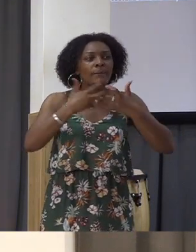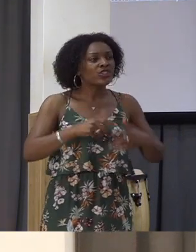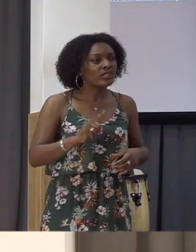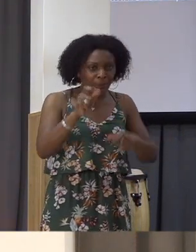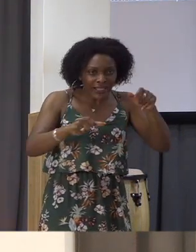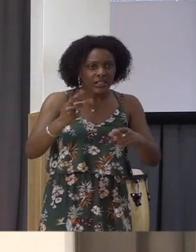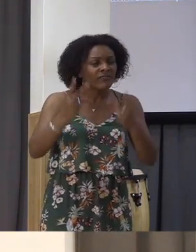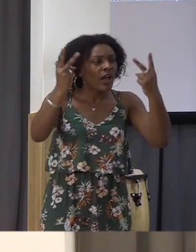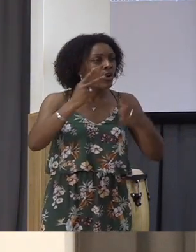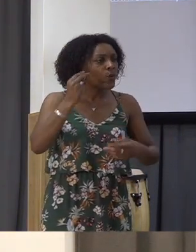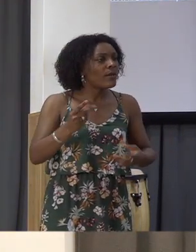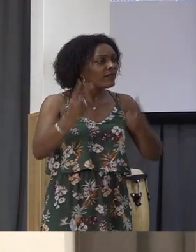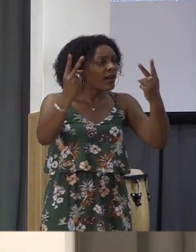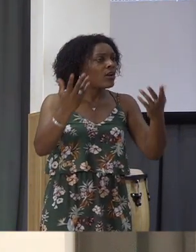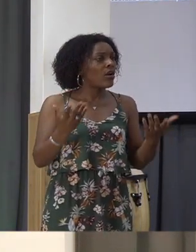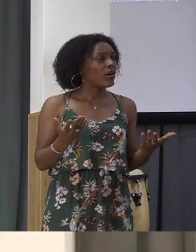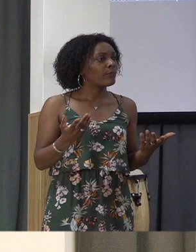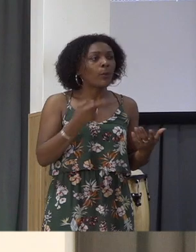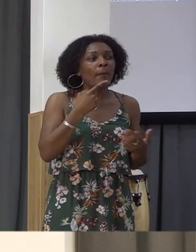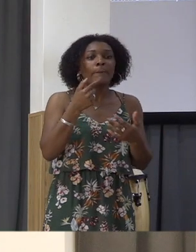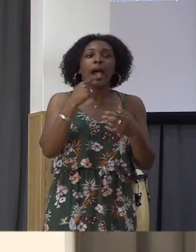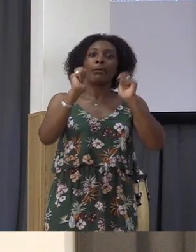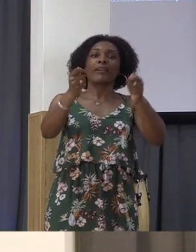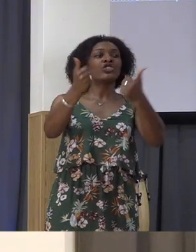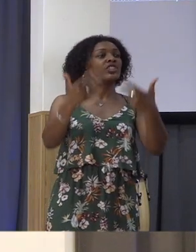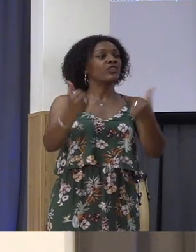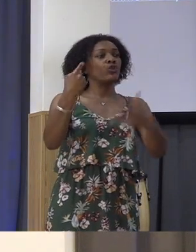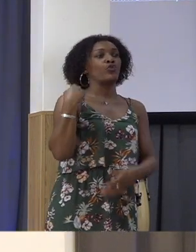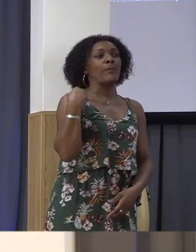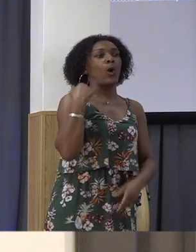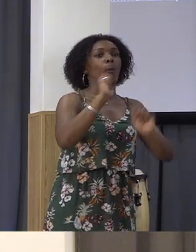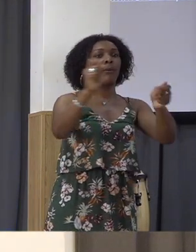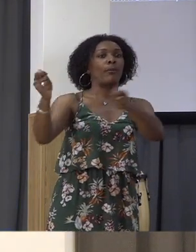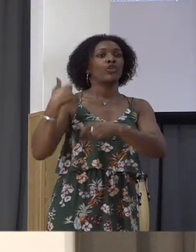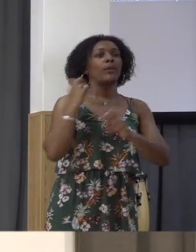faire attention parce qu'il n'y a pas ici un seuil à 1%.